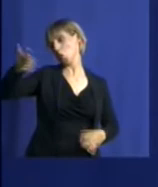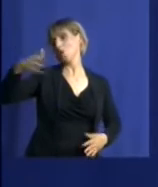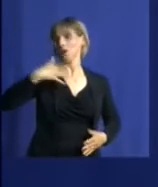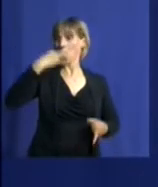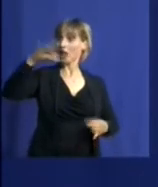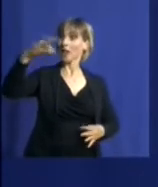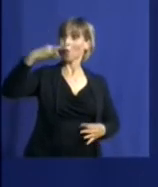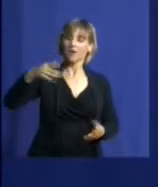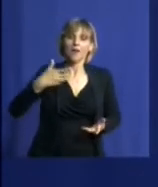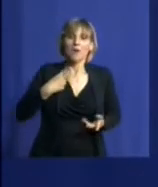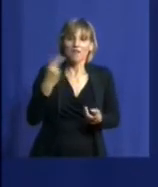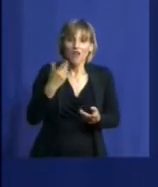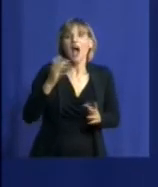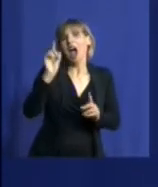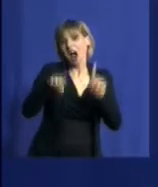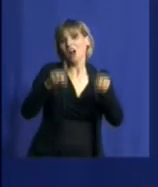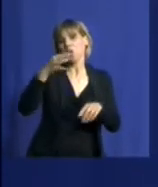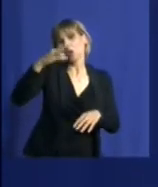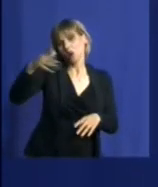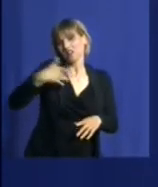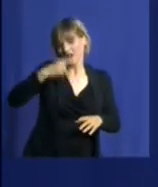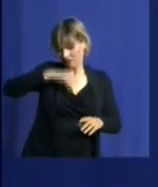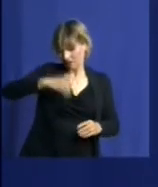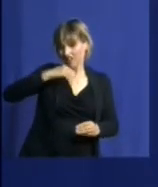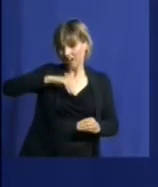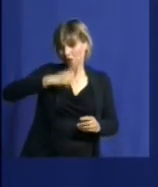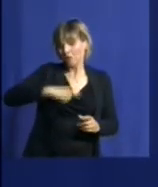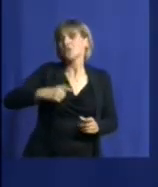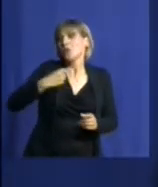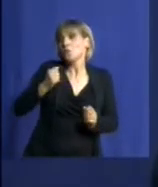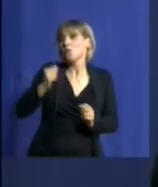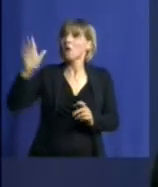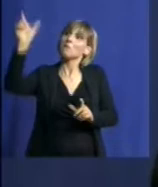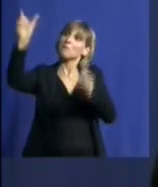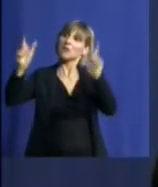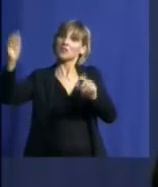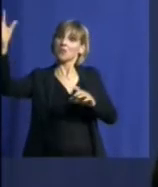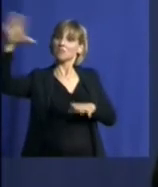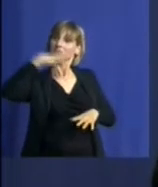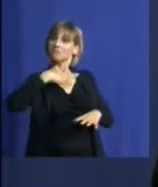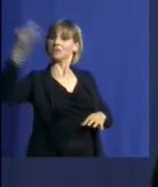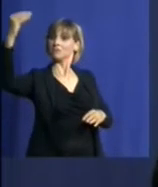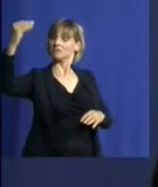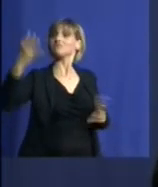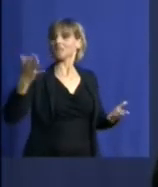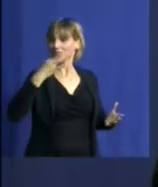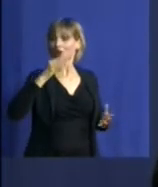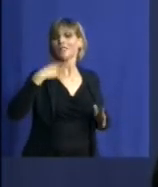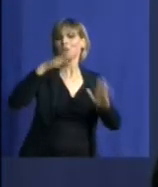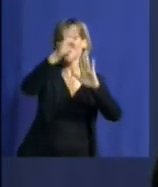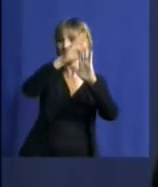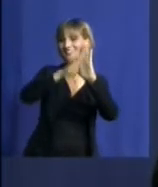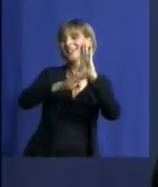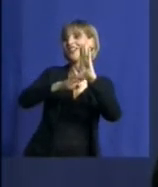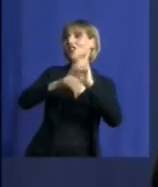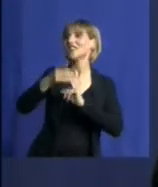alcuni di questi possono far sì che qualcuno appunto si interessi. Quindi i pregi che io ho elencato inizialmente sono dei